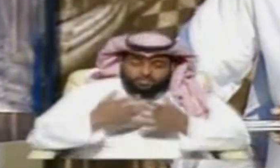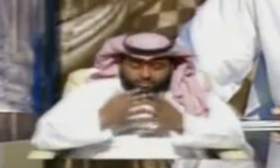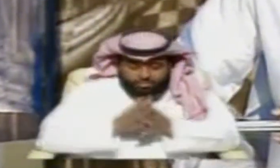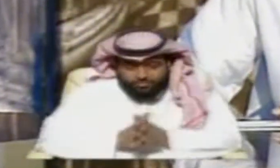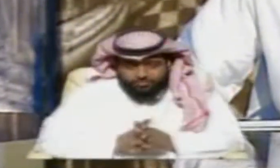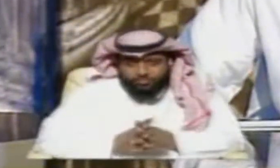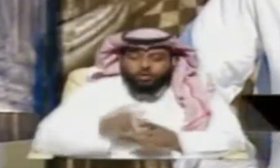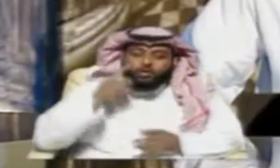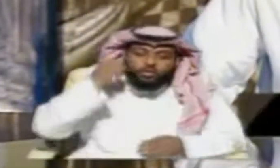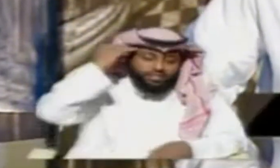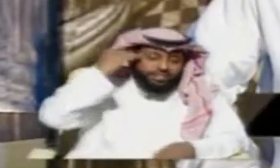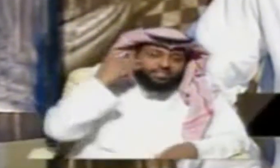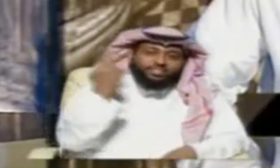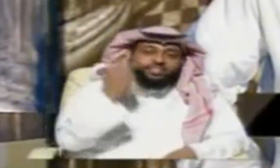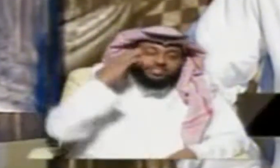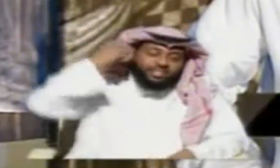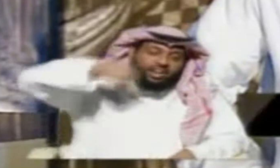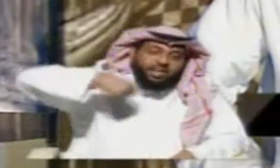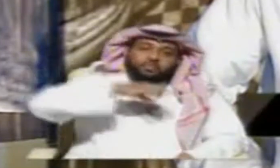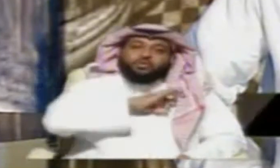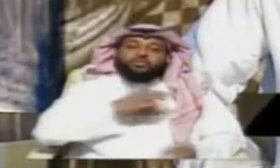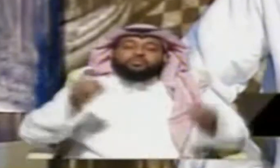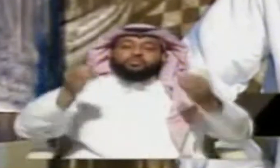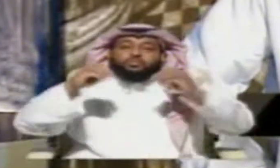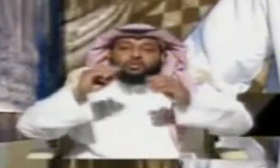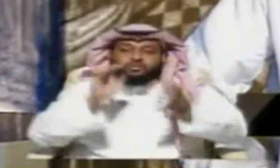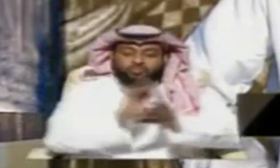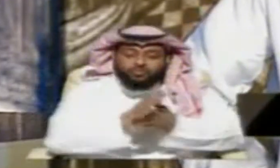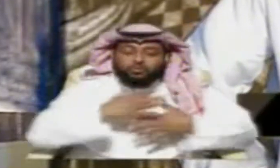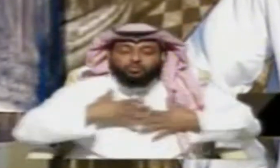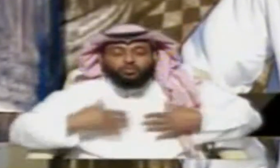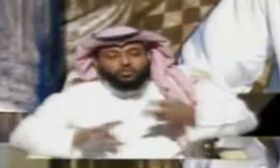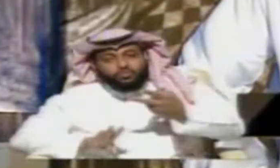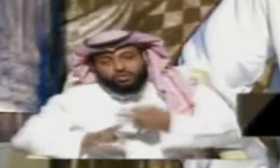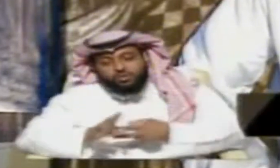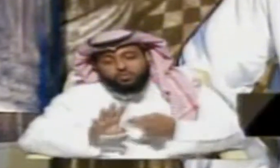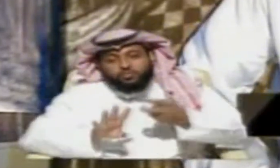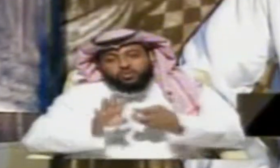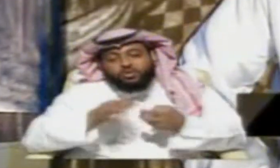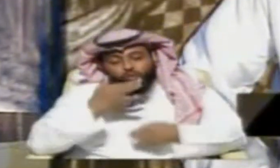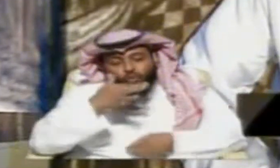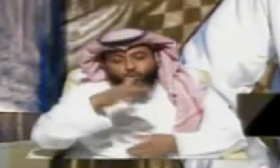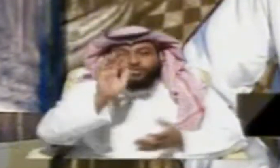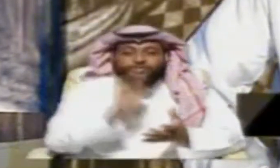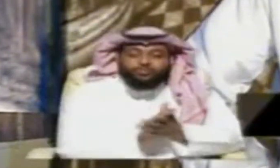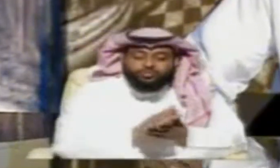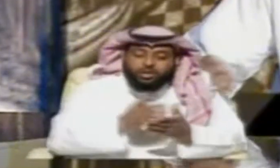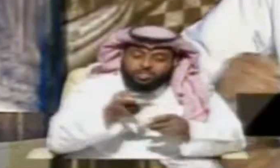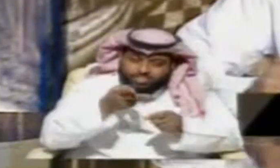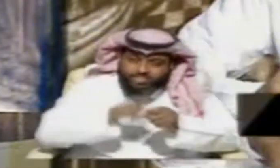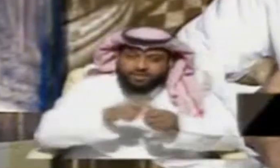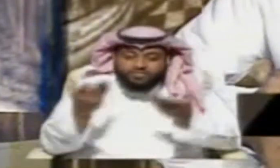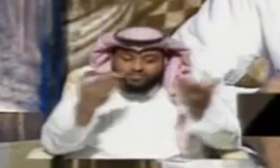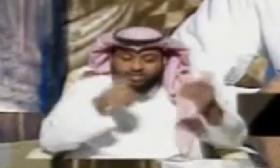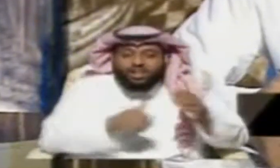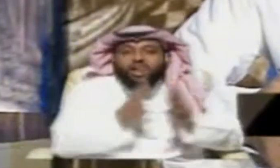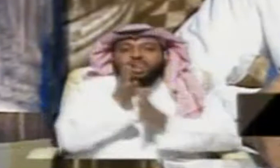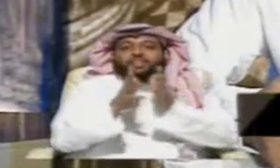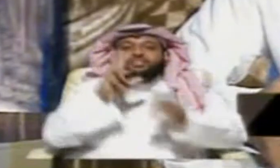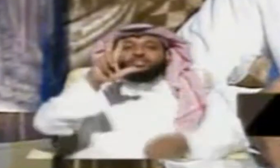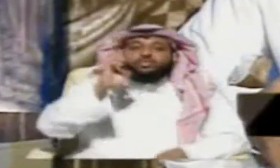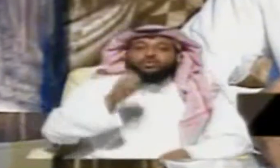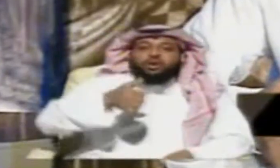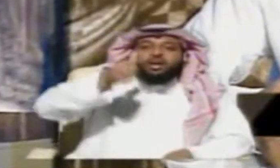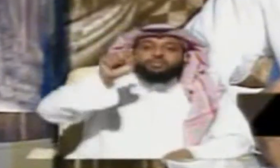أيها الإخوة أيتها الأخوة، السلام عليكم ورحمة الله وبركاته، طبتم وطاب مساءكم بالخير. نحييكم ونجدد الترحيب بكم مع حلقة جديدة